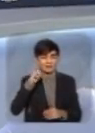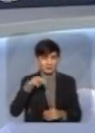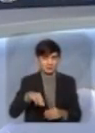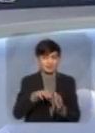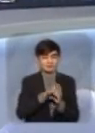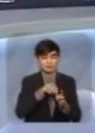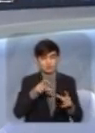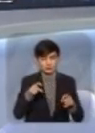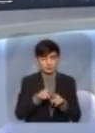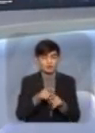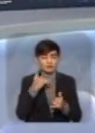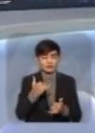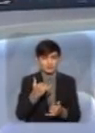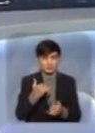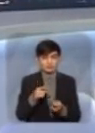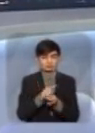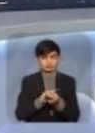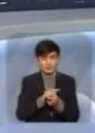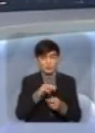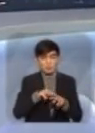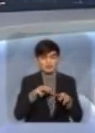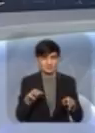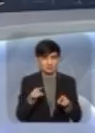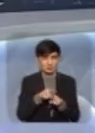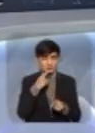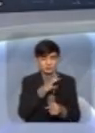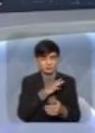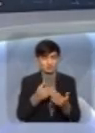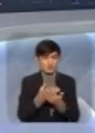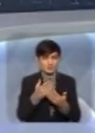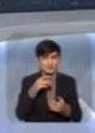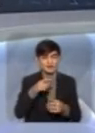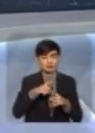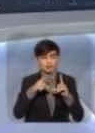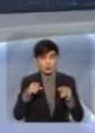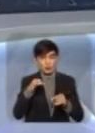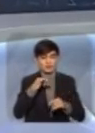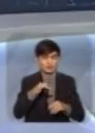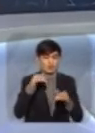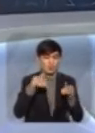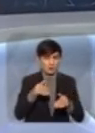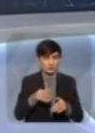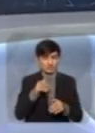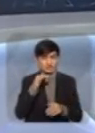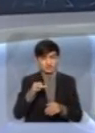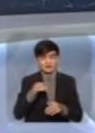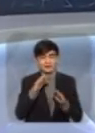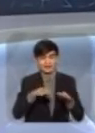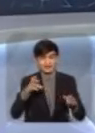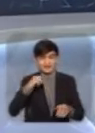бүгін ағарту министрлігін құруды ұсынды. Сенаторлардың пікірінше балабақша, мектеп және колледждерді